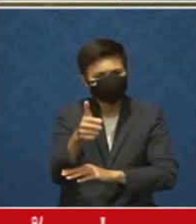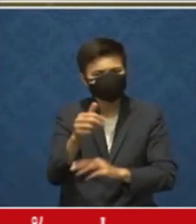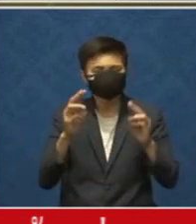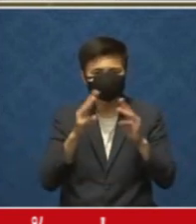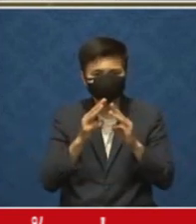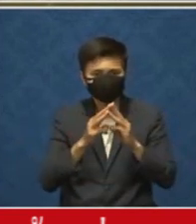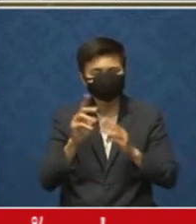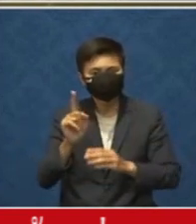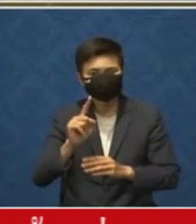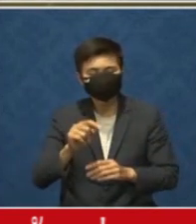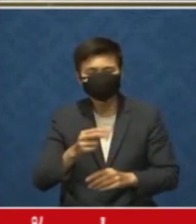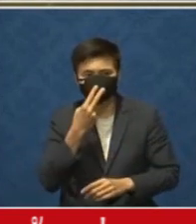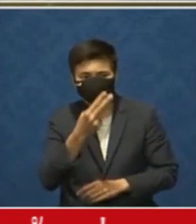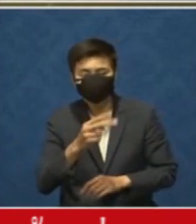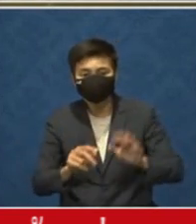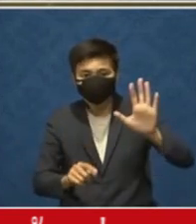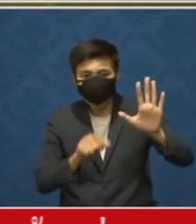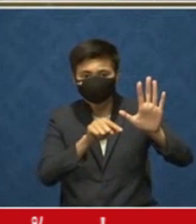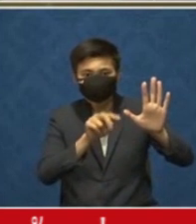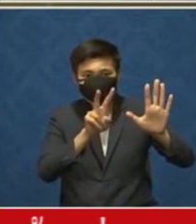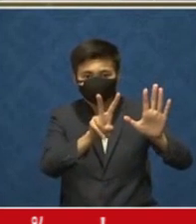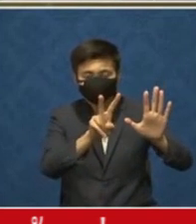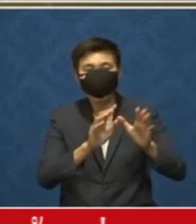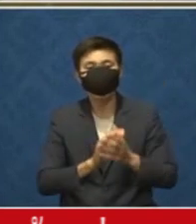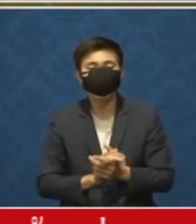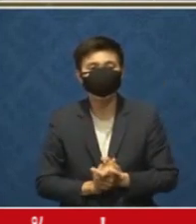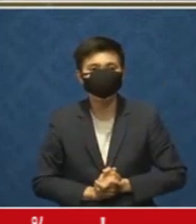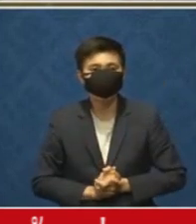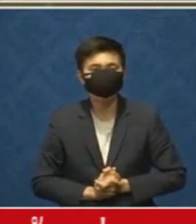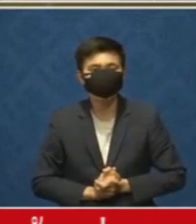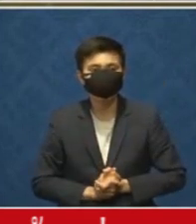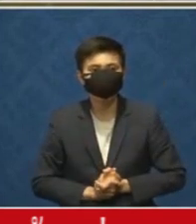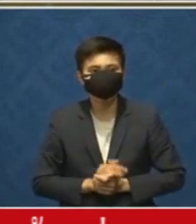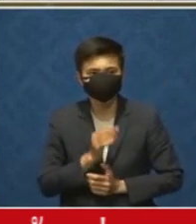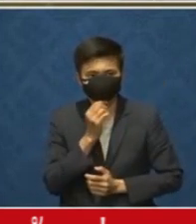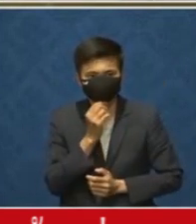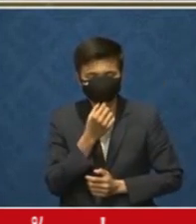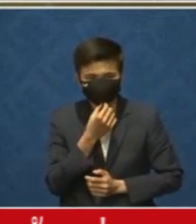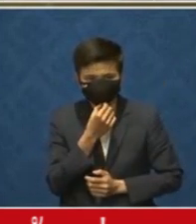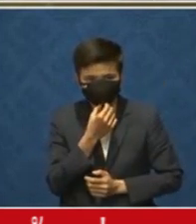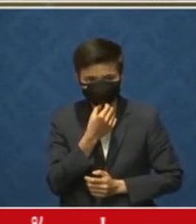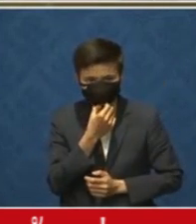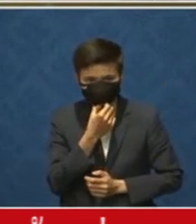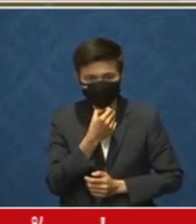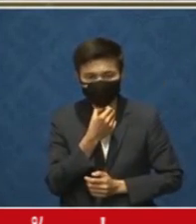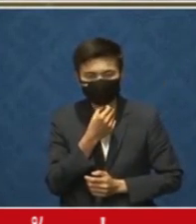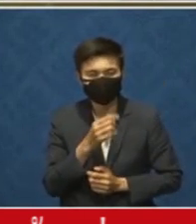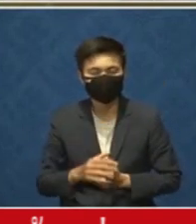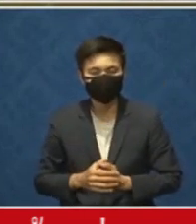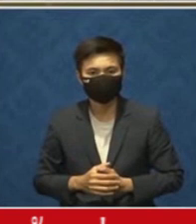ข้อ 5.2 ครับท่านประธานครับเขาบอกว่า if the Chinese side fail